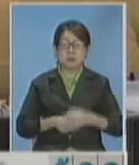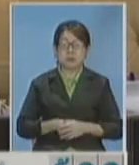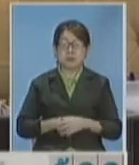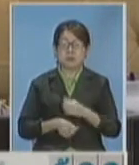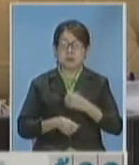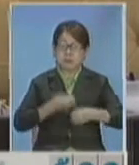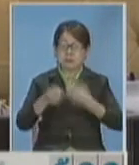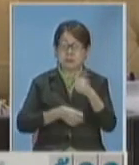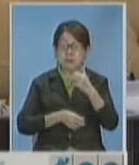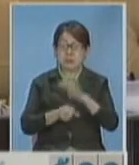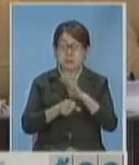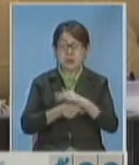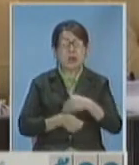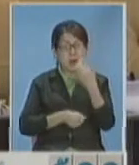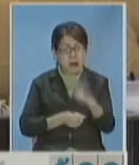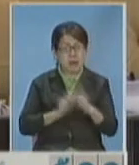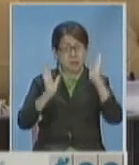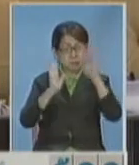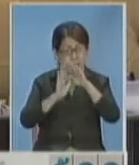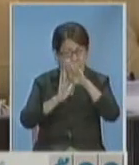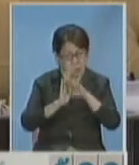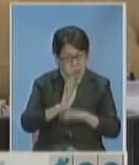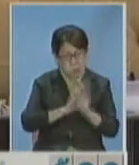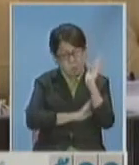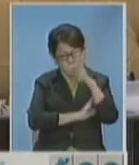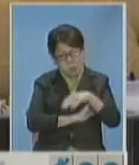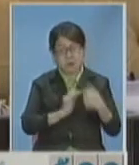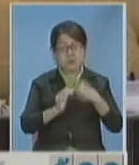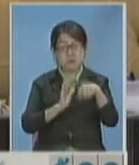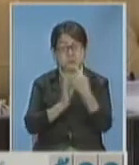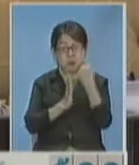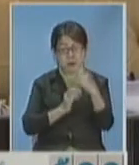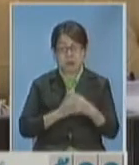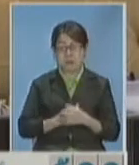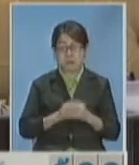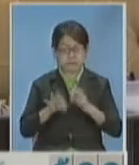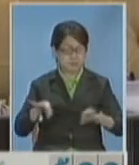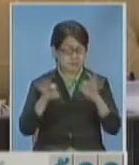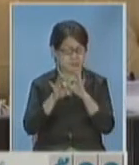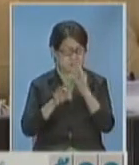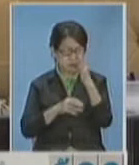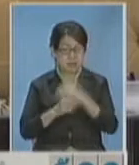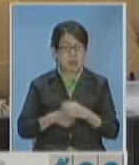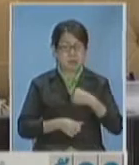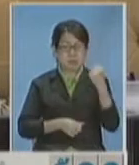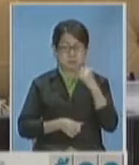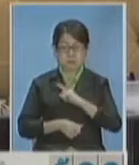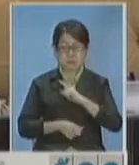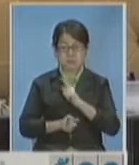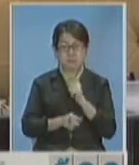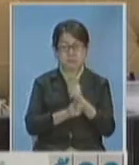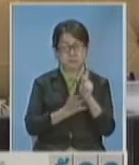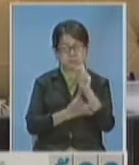ทำหน้าที่ท่านทำหน้าที่มาชั่วโมงมากกว่า1ชั่วโมงแล้วเกินความจำเป็นผมมีอำนาจของผมตามข้อบังคับข้อ